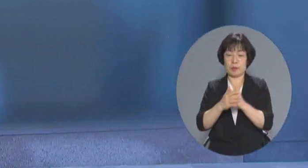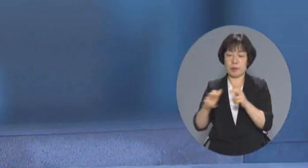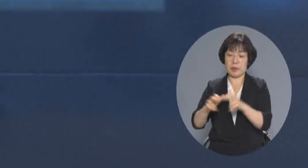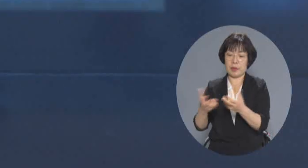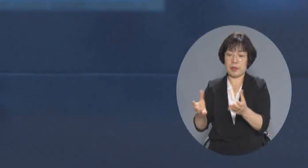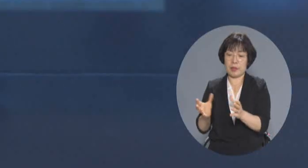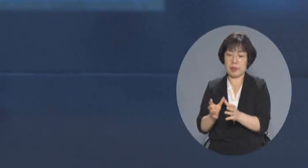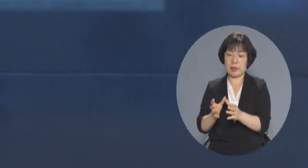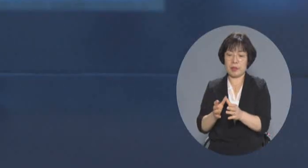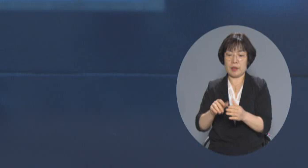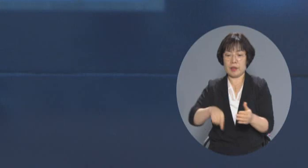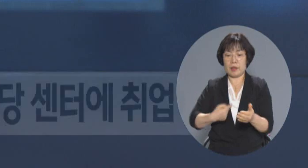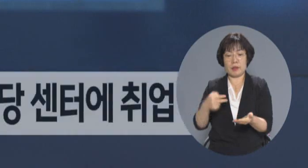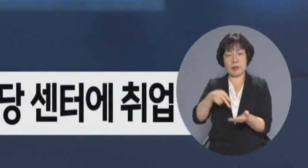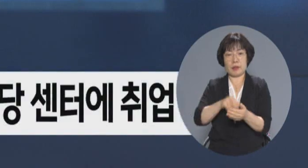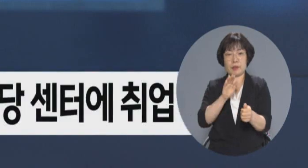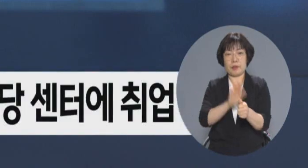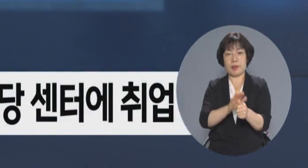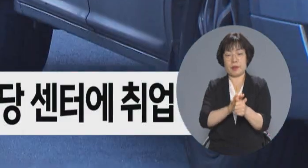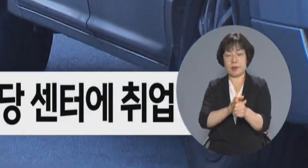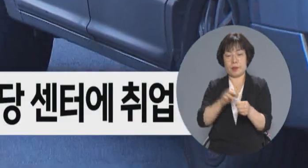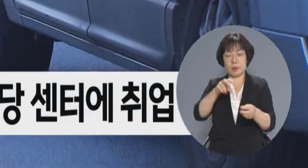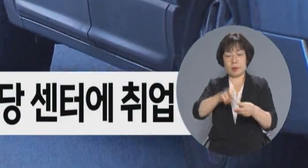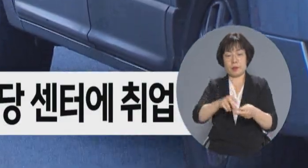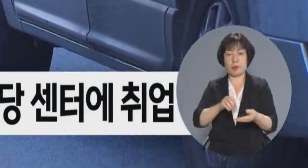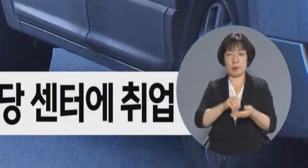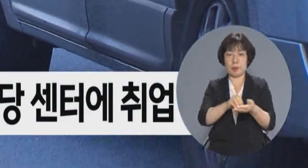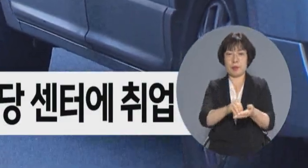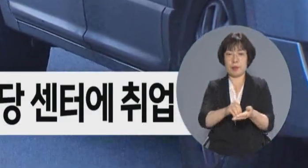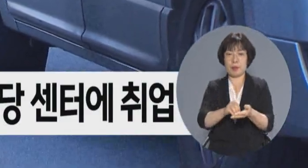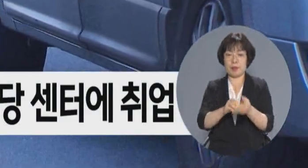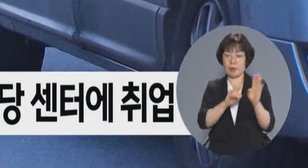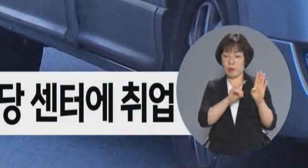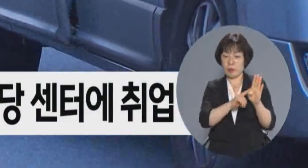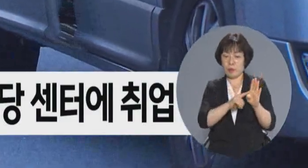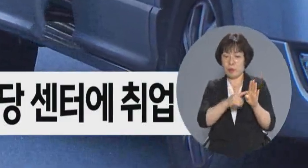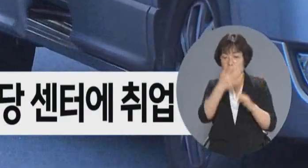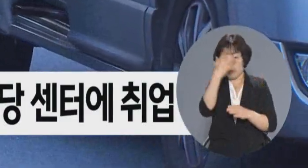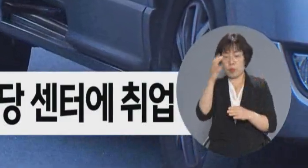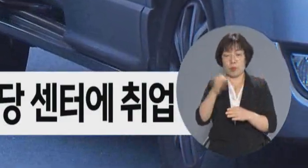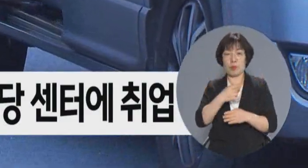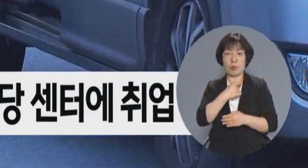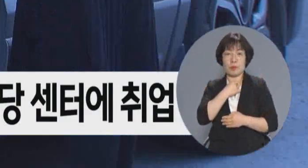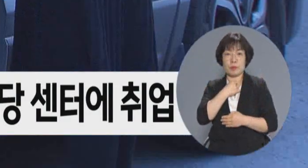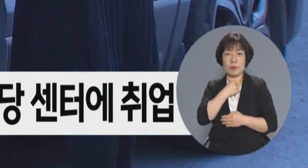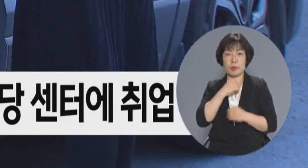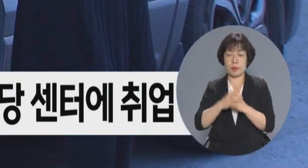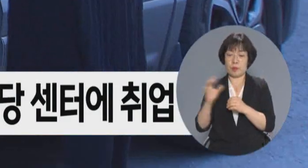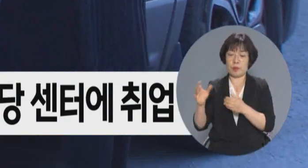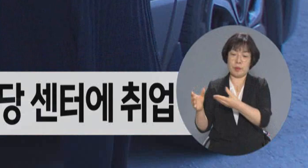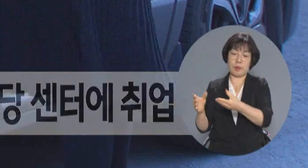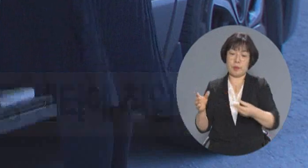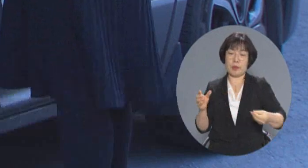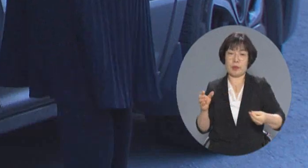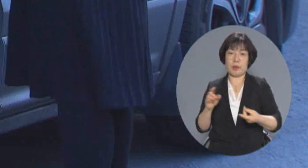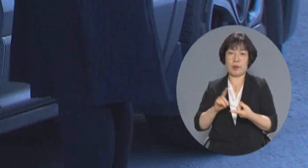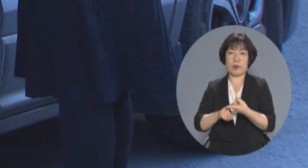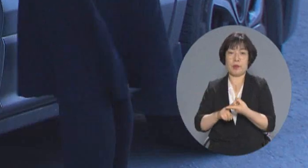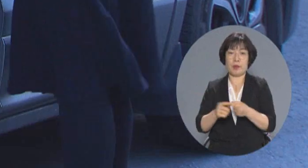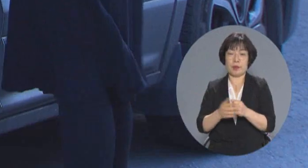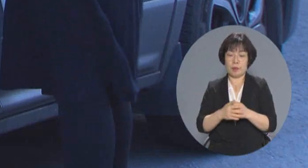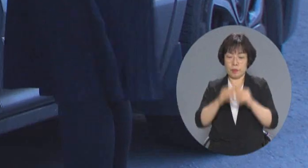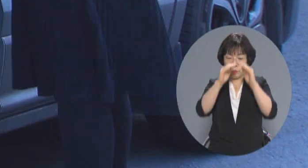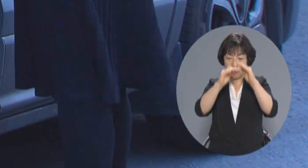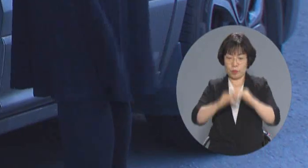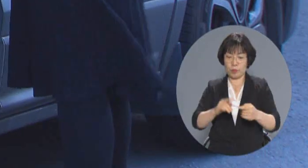단체 자립지원센터에 취업했습니다. 그러나 B씨는 센터에 후원을 하고 싶어서 C씨에게 빌린 돈일 뿐이라며